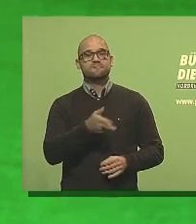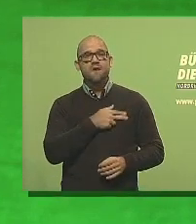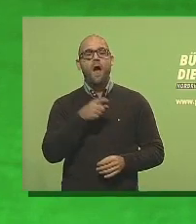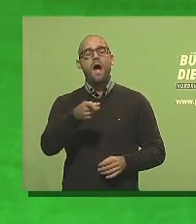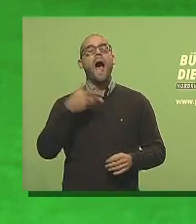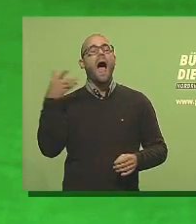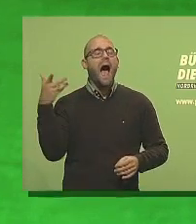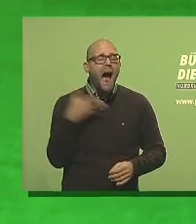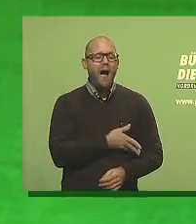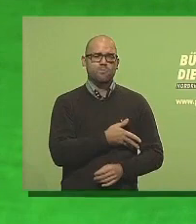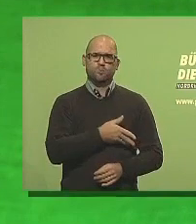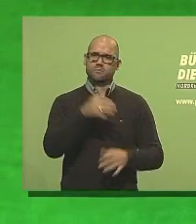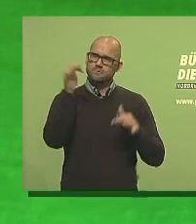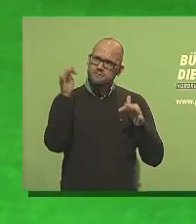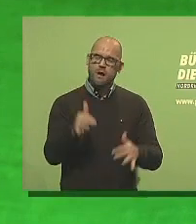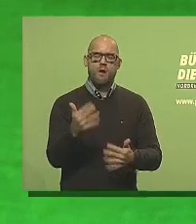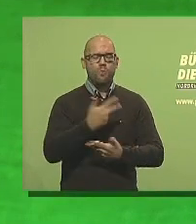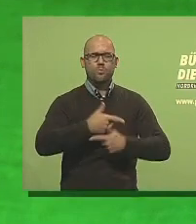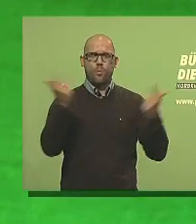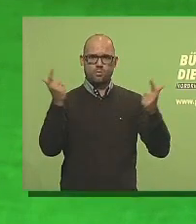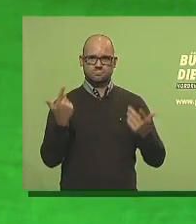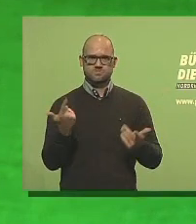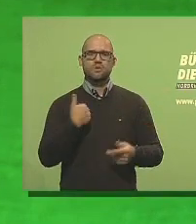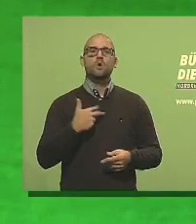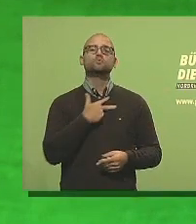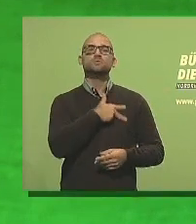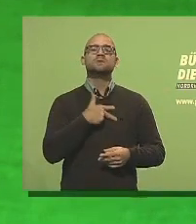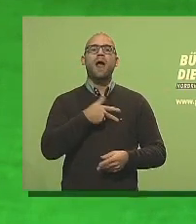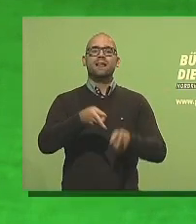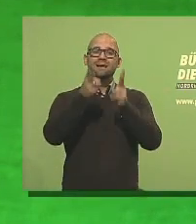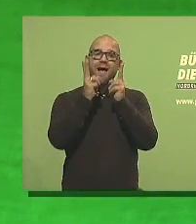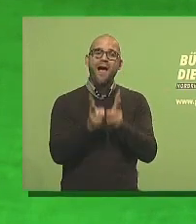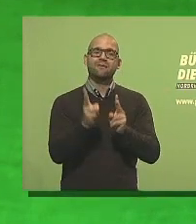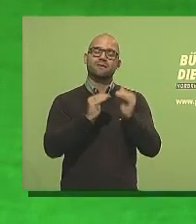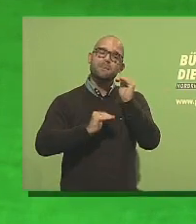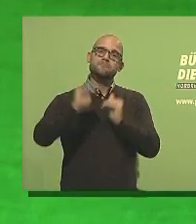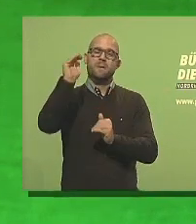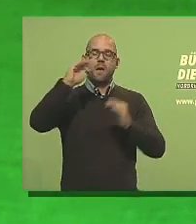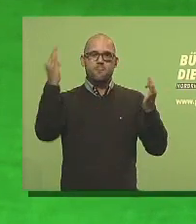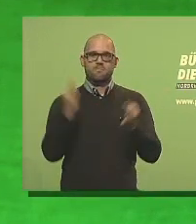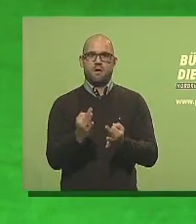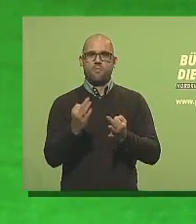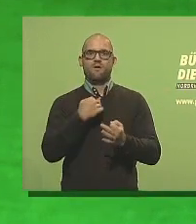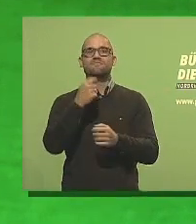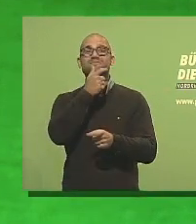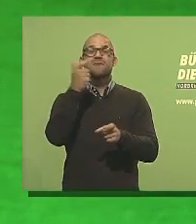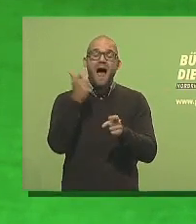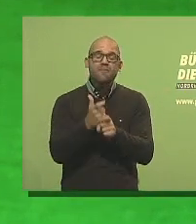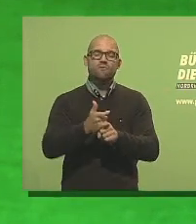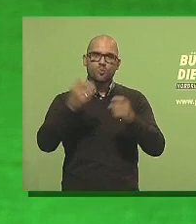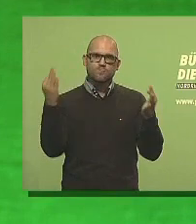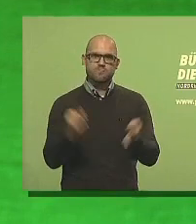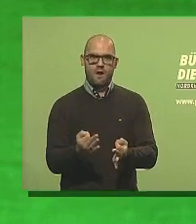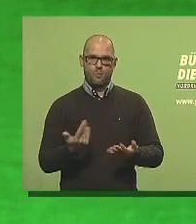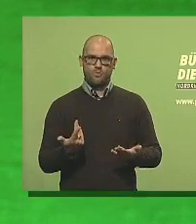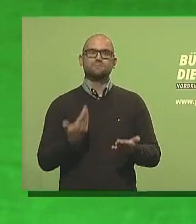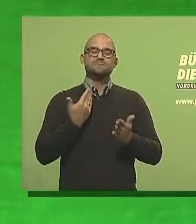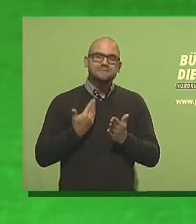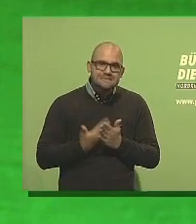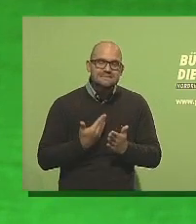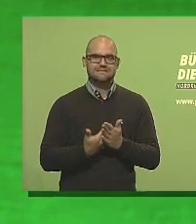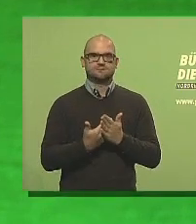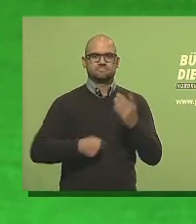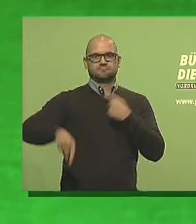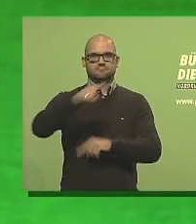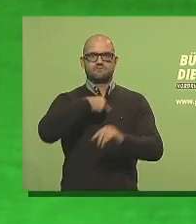ja, wir brauchen mehr soziale Gerechtigkeit, wir brauchen Verantwortung, wir brauchen Gemeinsinn. Und deswegen, liebe Freundinnen und